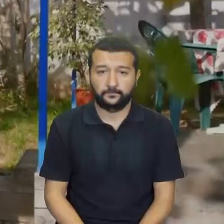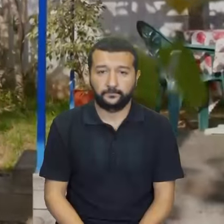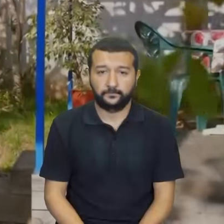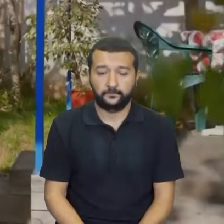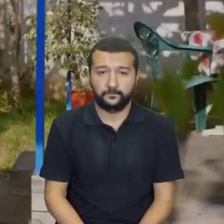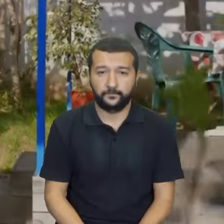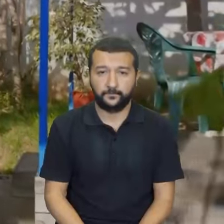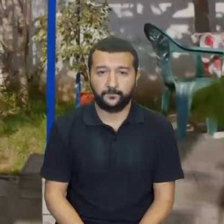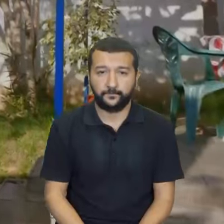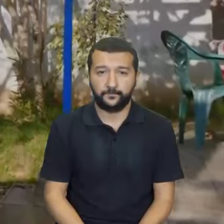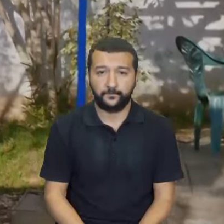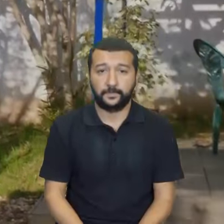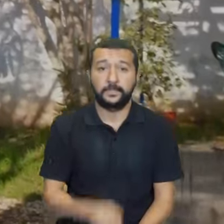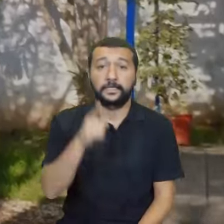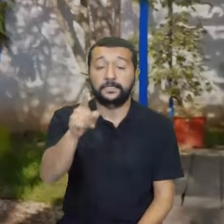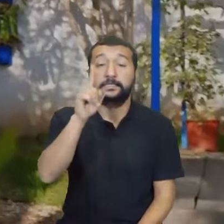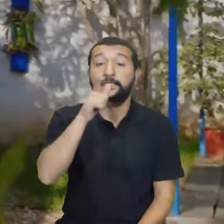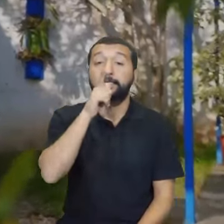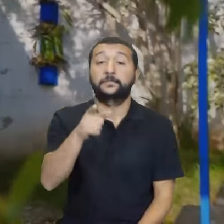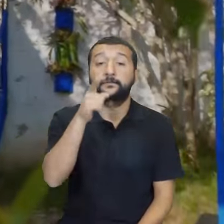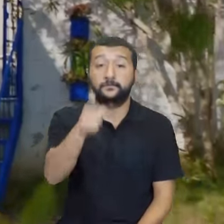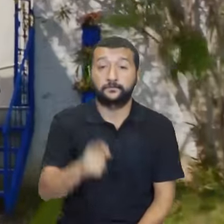Itır ofisin bahçesine girdi. Itır.